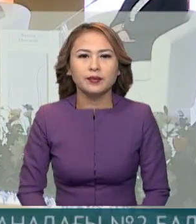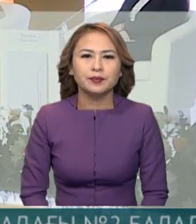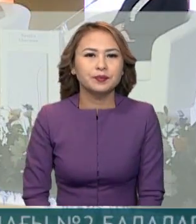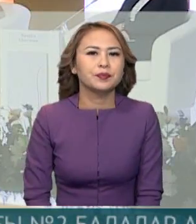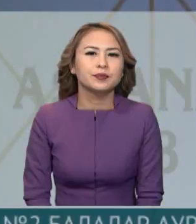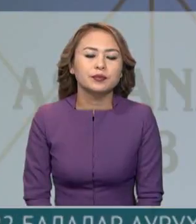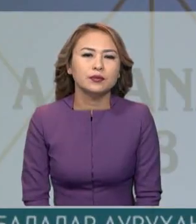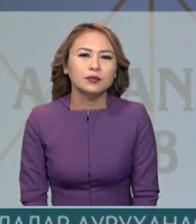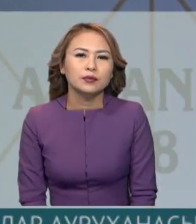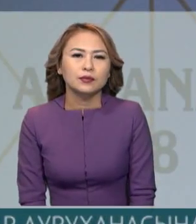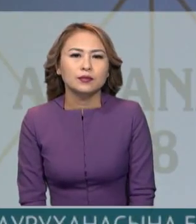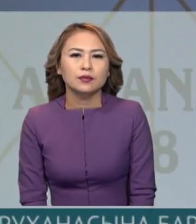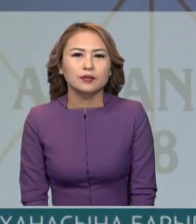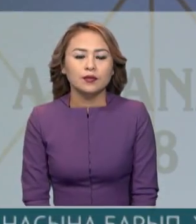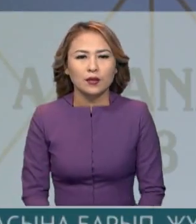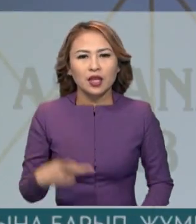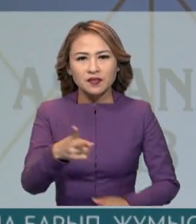маңызды.